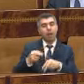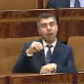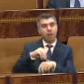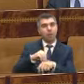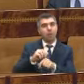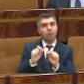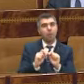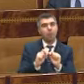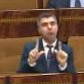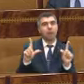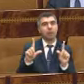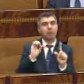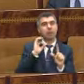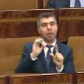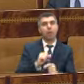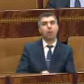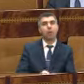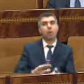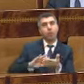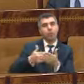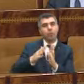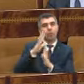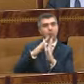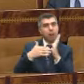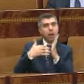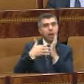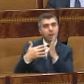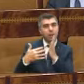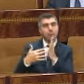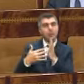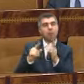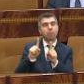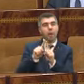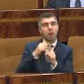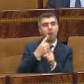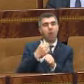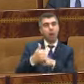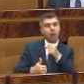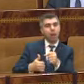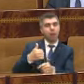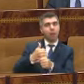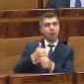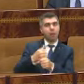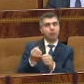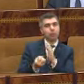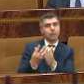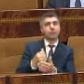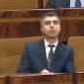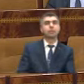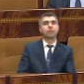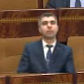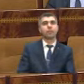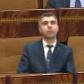التوضيحات اللازمة بشأن برنامجها للمرحلة المقبلة الجديدة. سيد